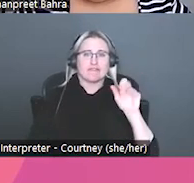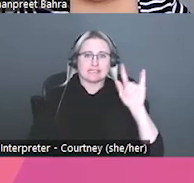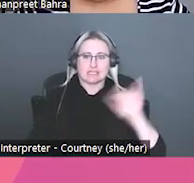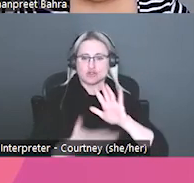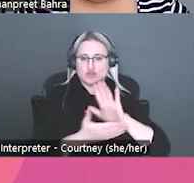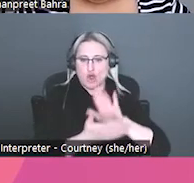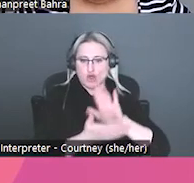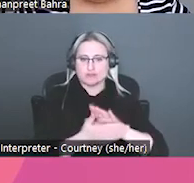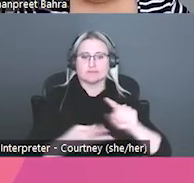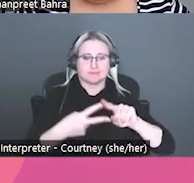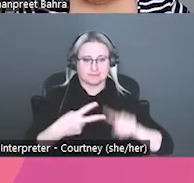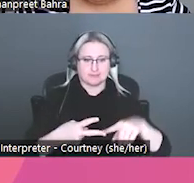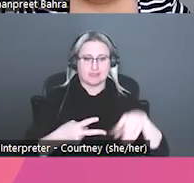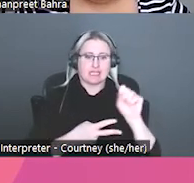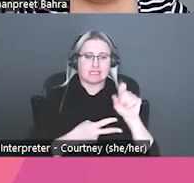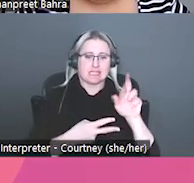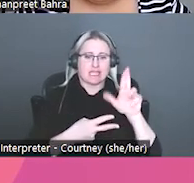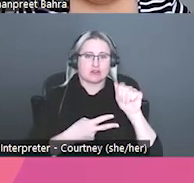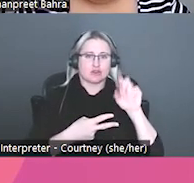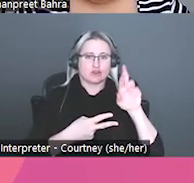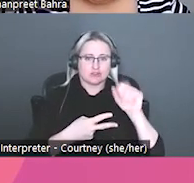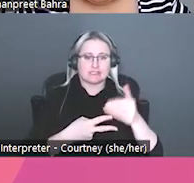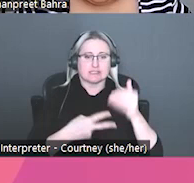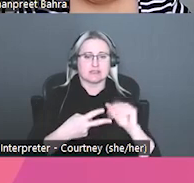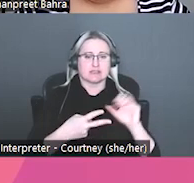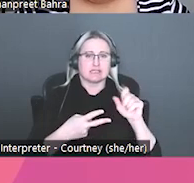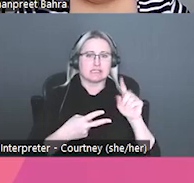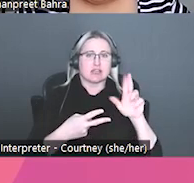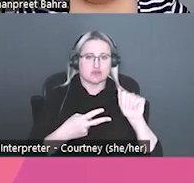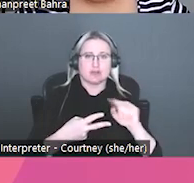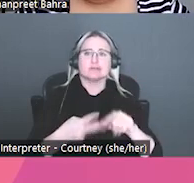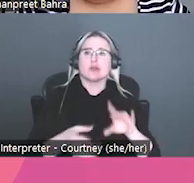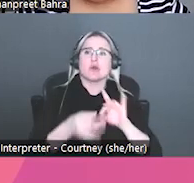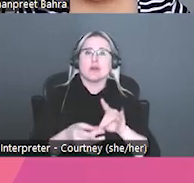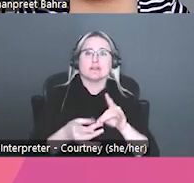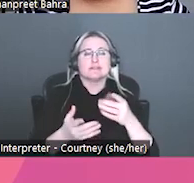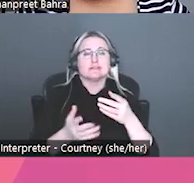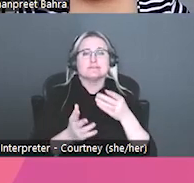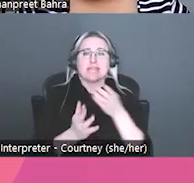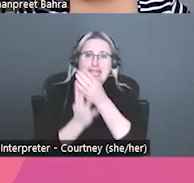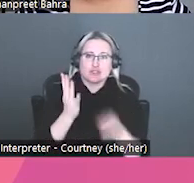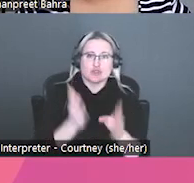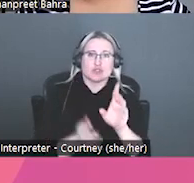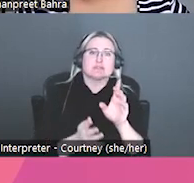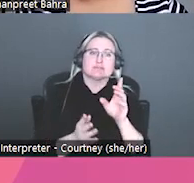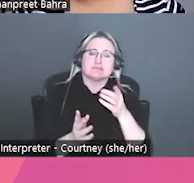chercheuses, par exemple, Solovey et Rothblum, expliquent la discipline comme étant un champ d'études